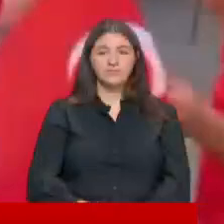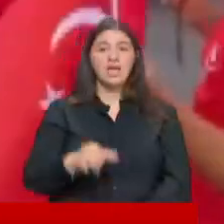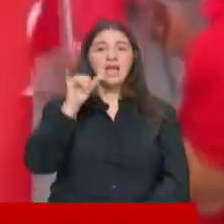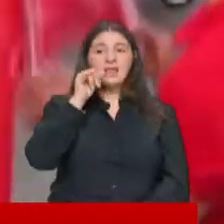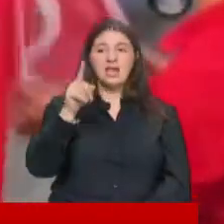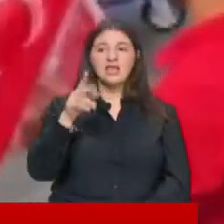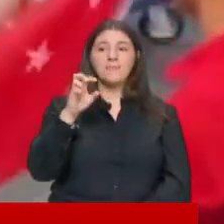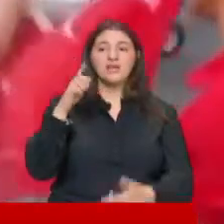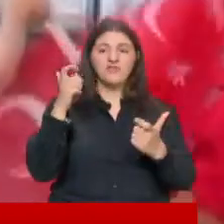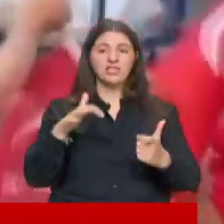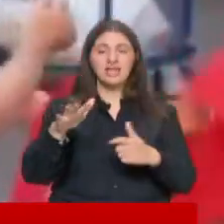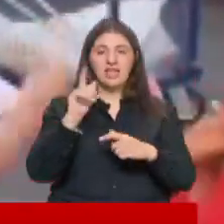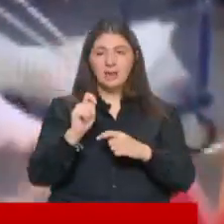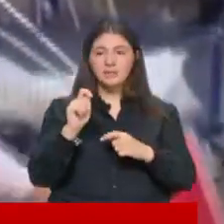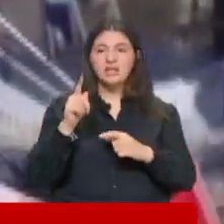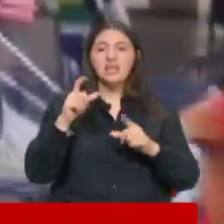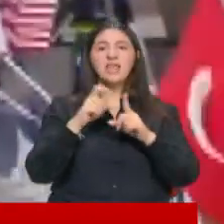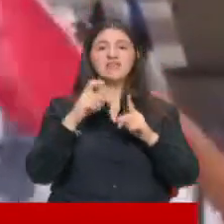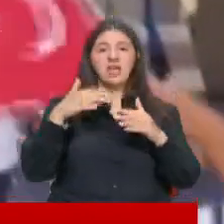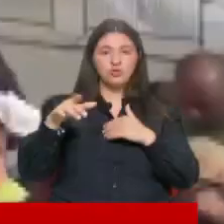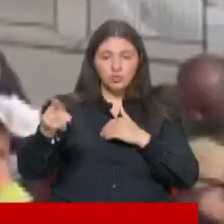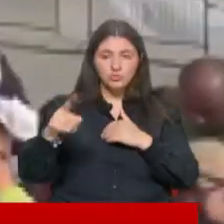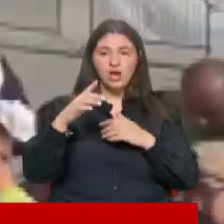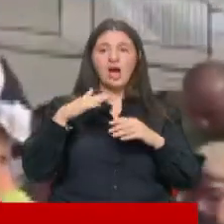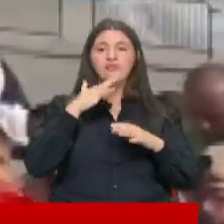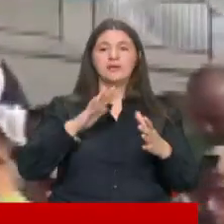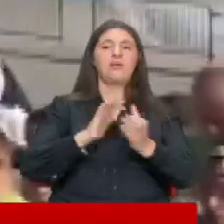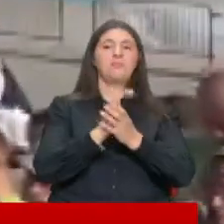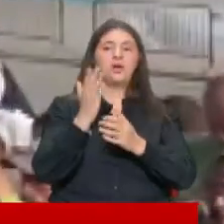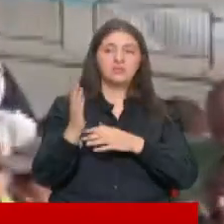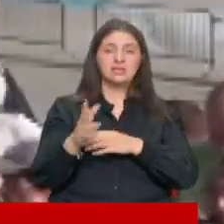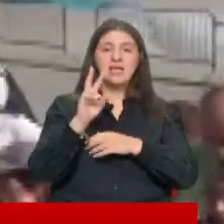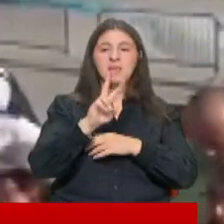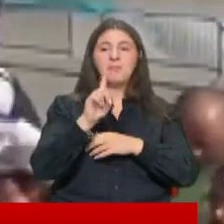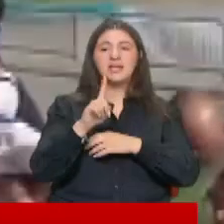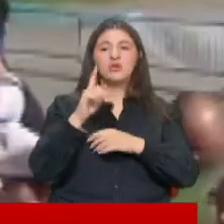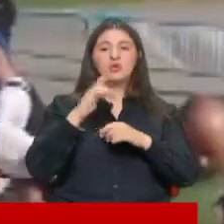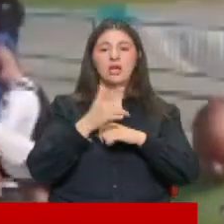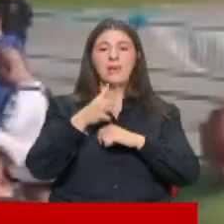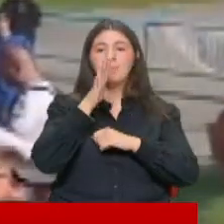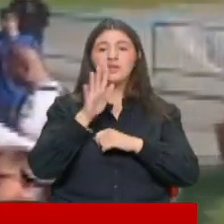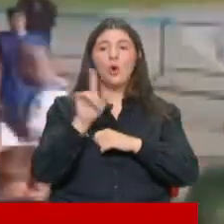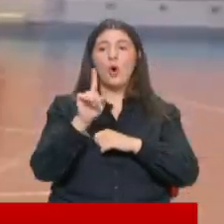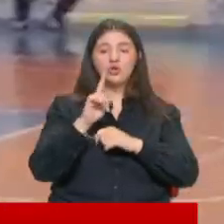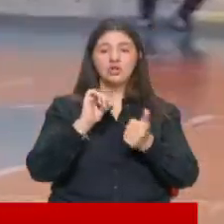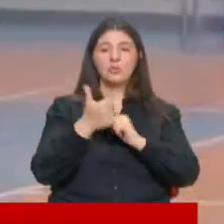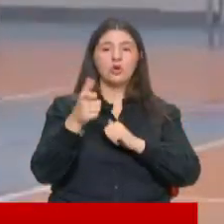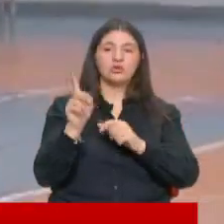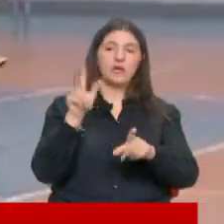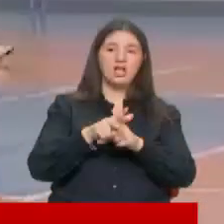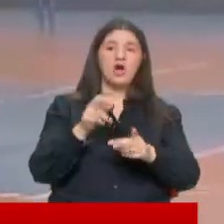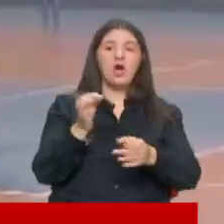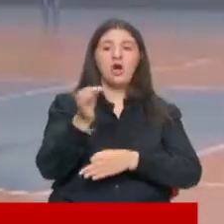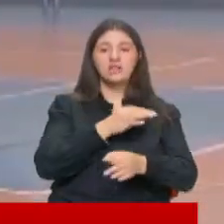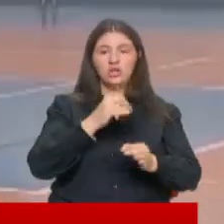İtalya'nın Padova kentinde düzenlenen Down sendromlular Avrupa şampiyonasına 21 ülkeden 514 sporcu katıldı